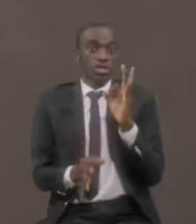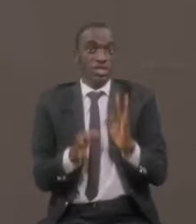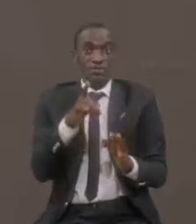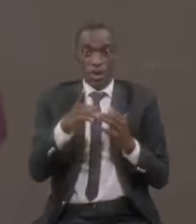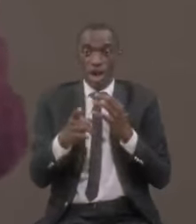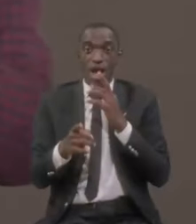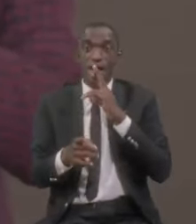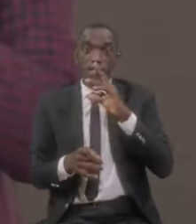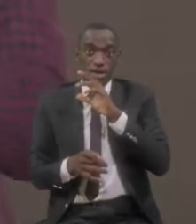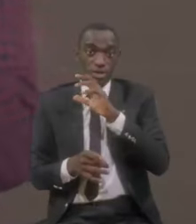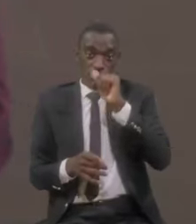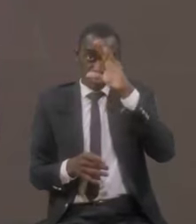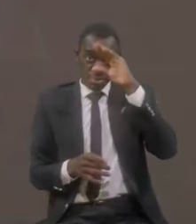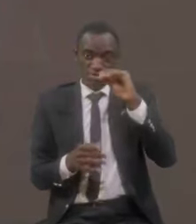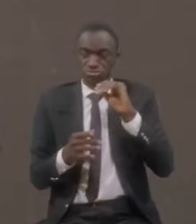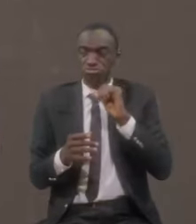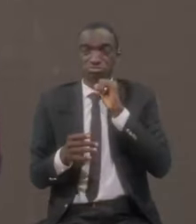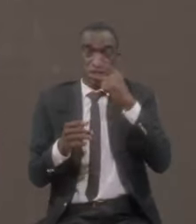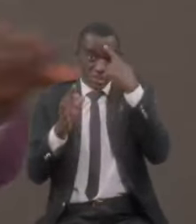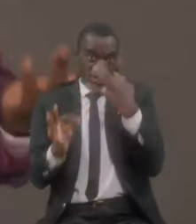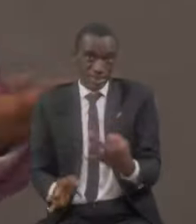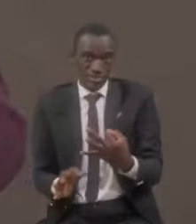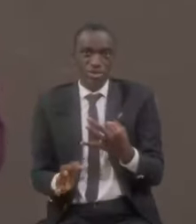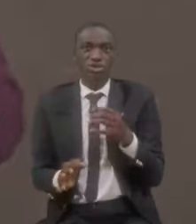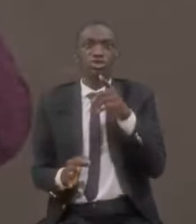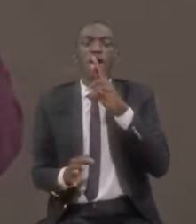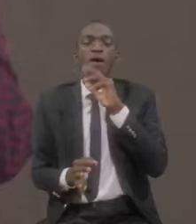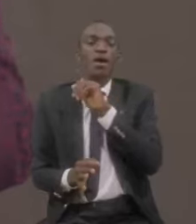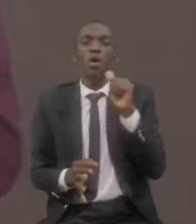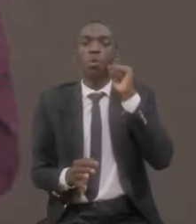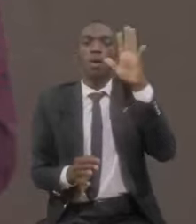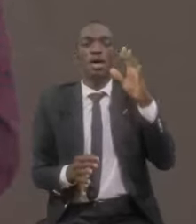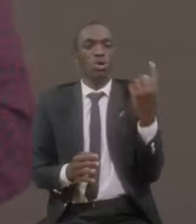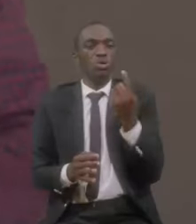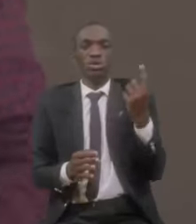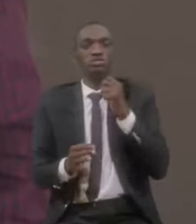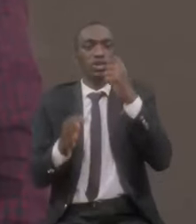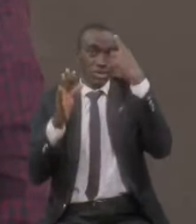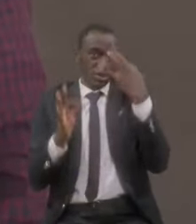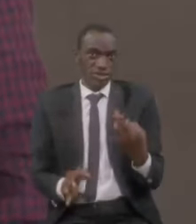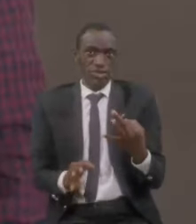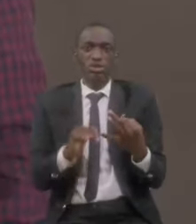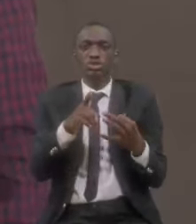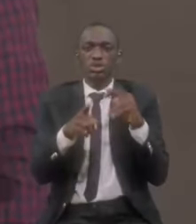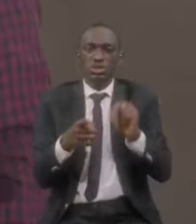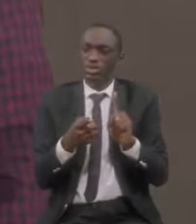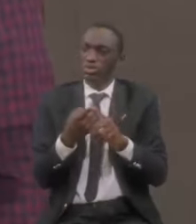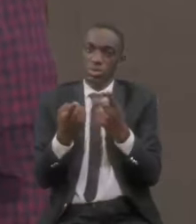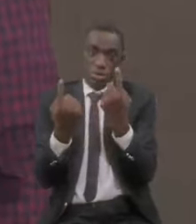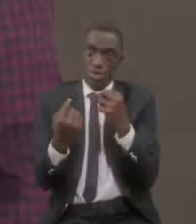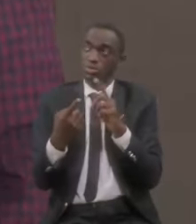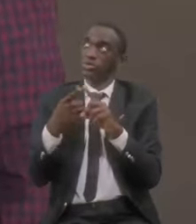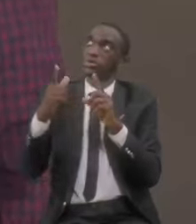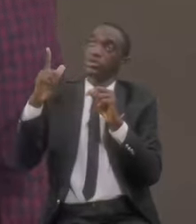d'indécision, si tu es une femme d'indécision, tu dois venir et comprendre le fait